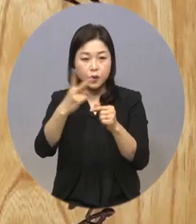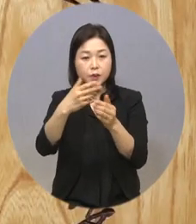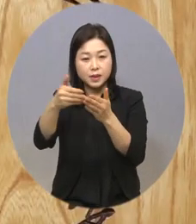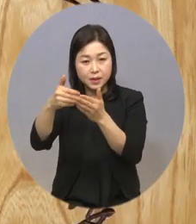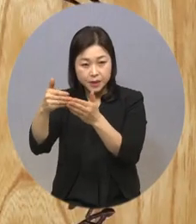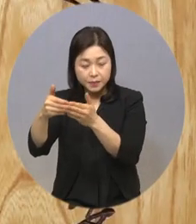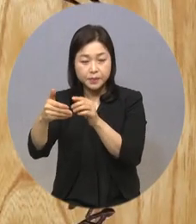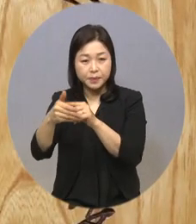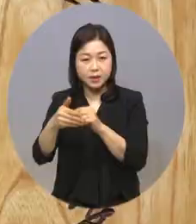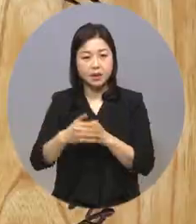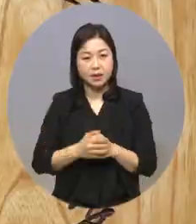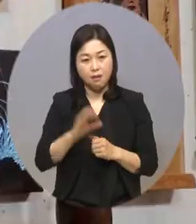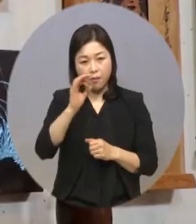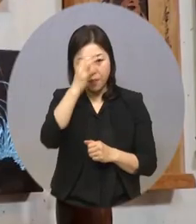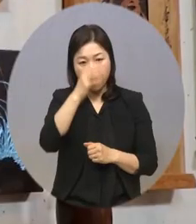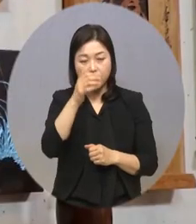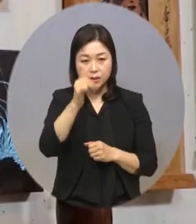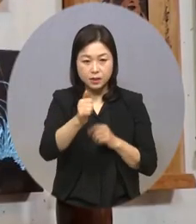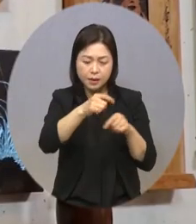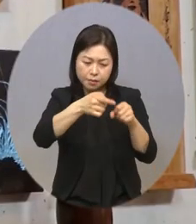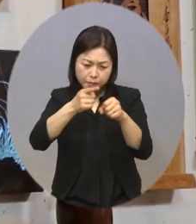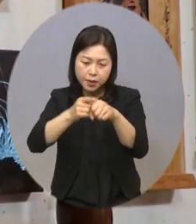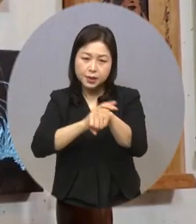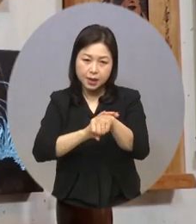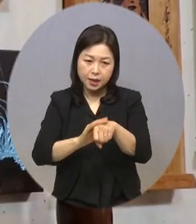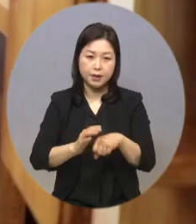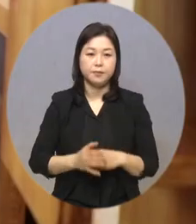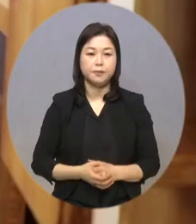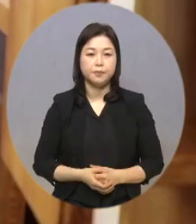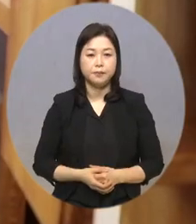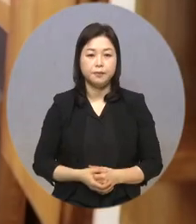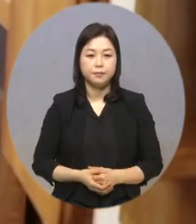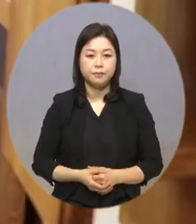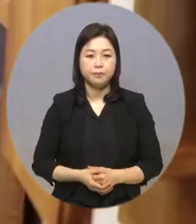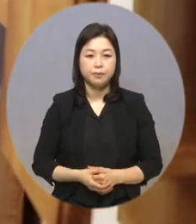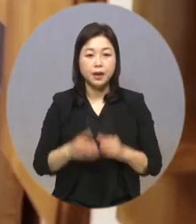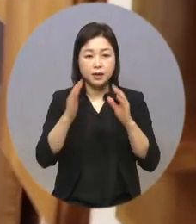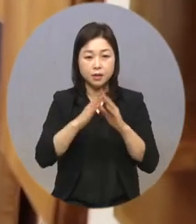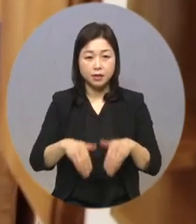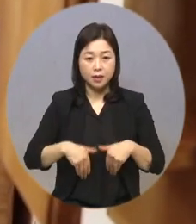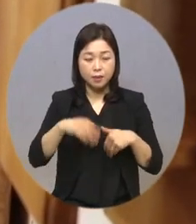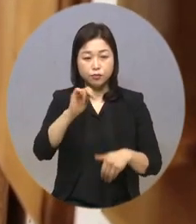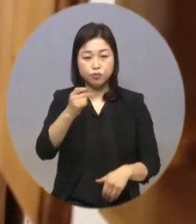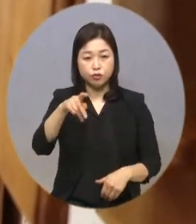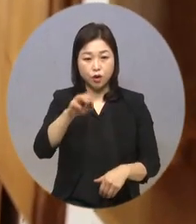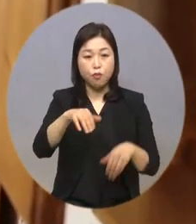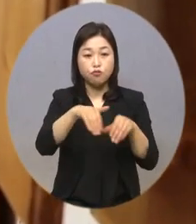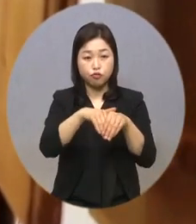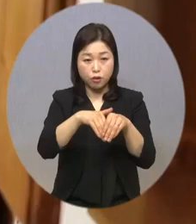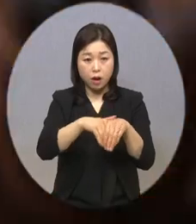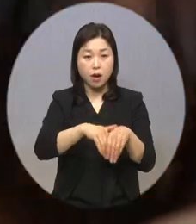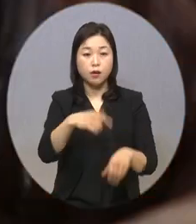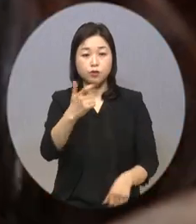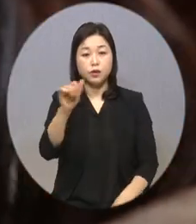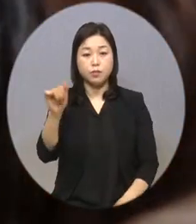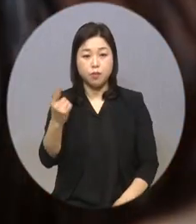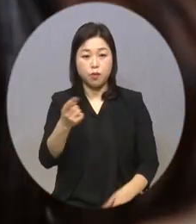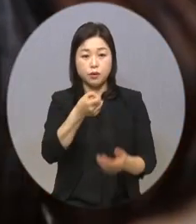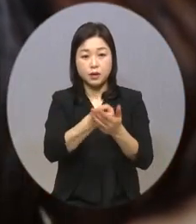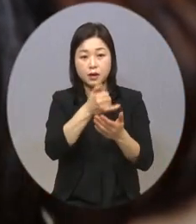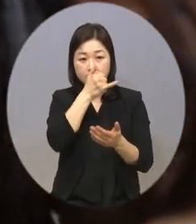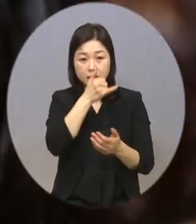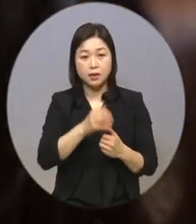장인의 손끝으로 정교하게 되살아납니다. 전라남도 무형문화재 제60호로